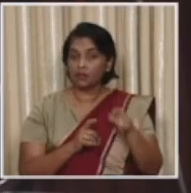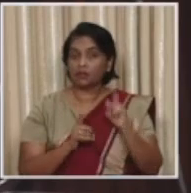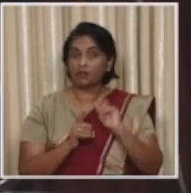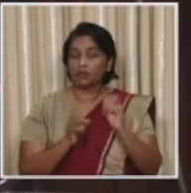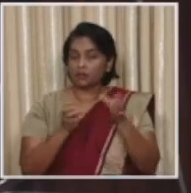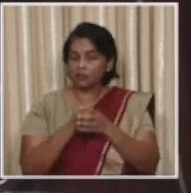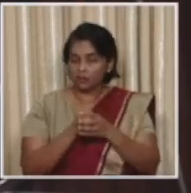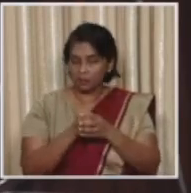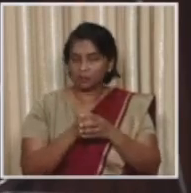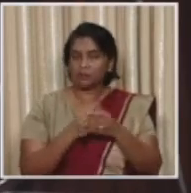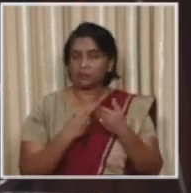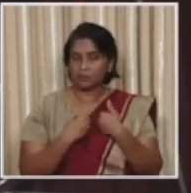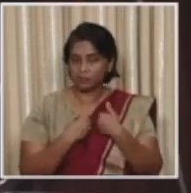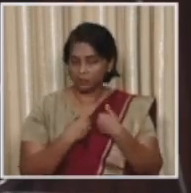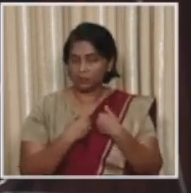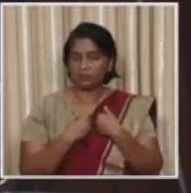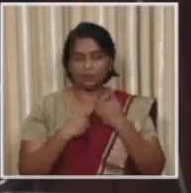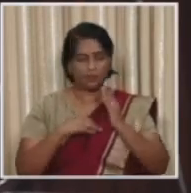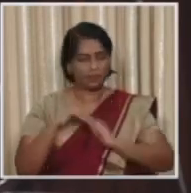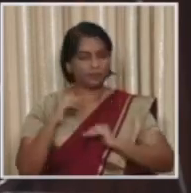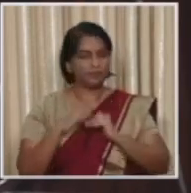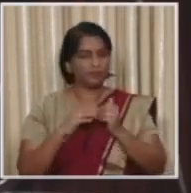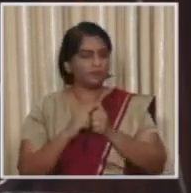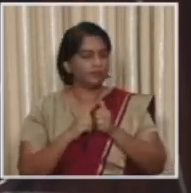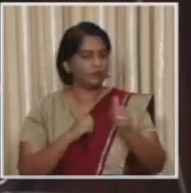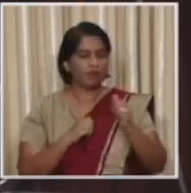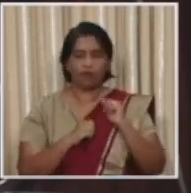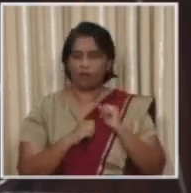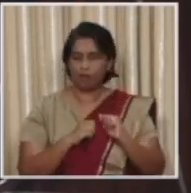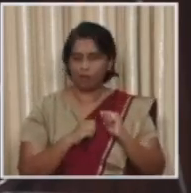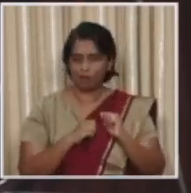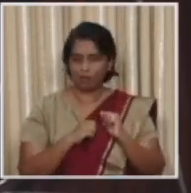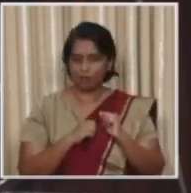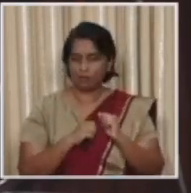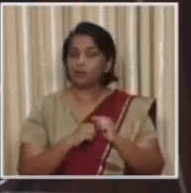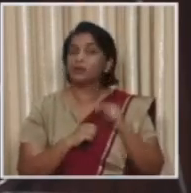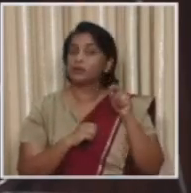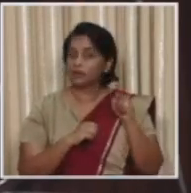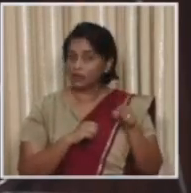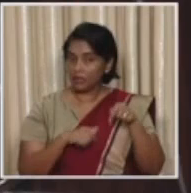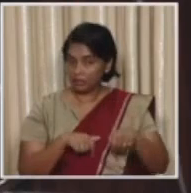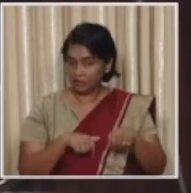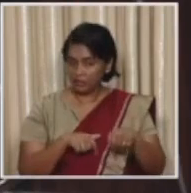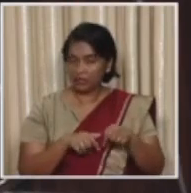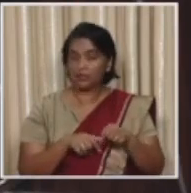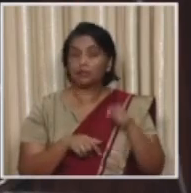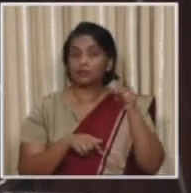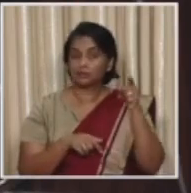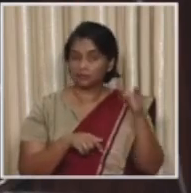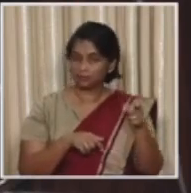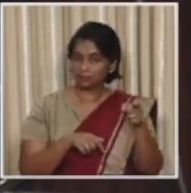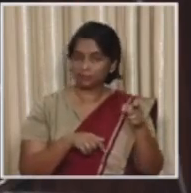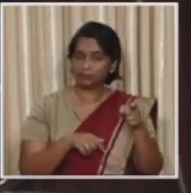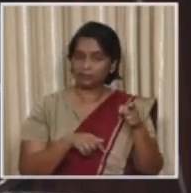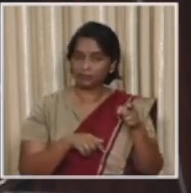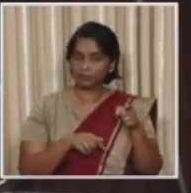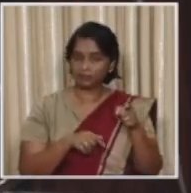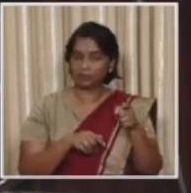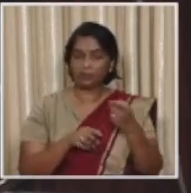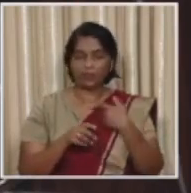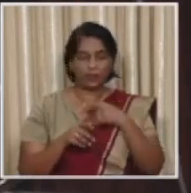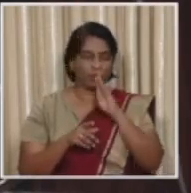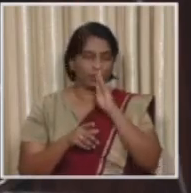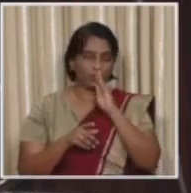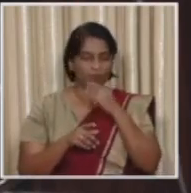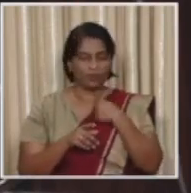අපි ඉෂ්ට සිද්ධ කරගන්නේ කොහොමද? දැන් මෙහි අපි ගත්තොත්